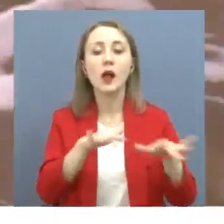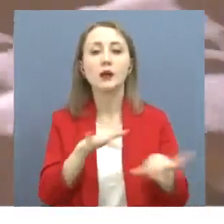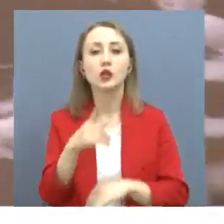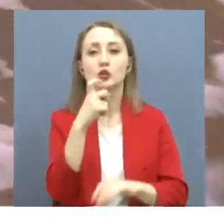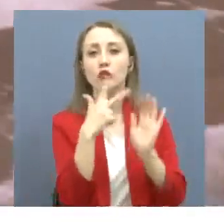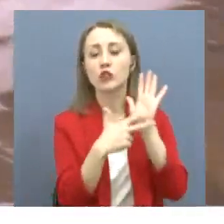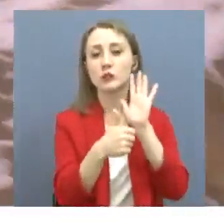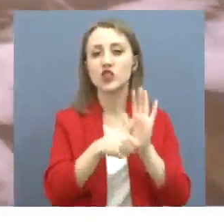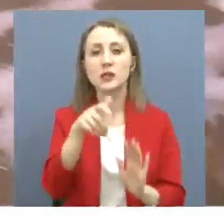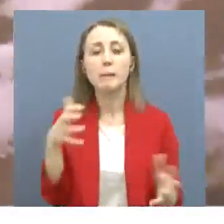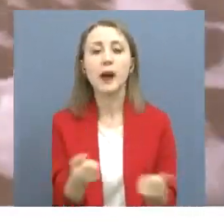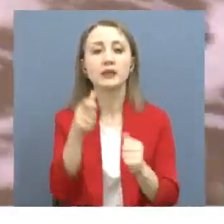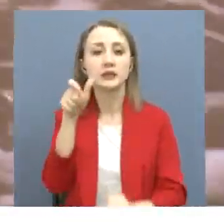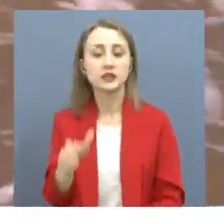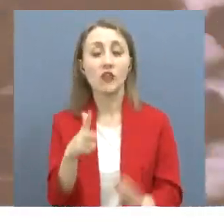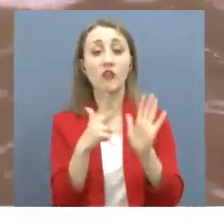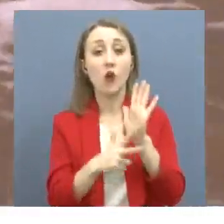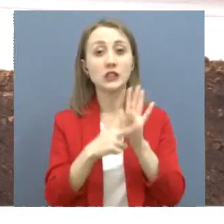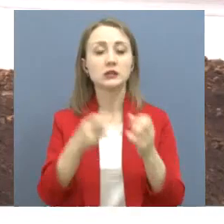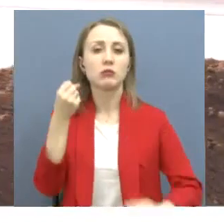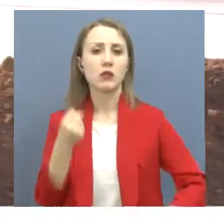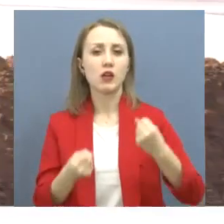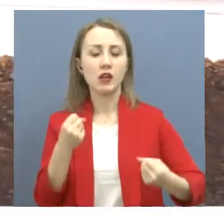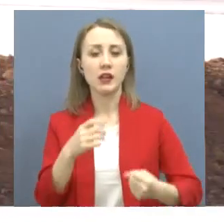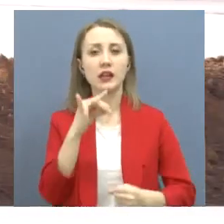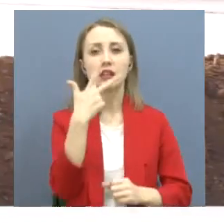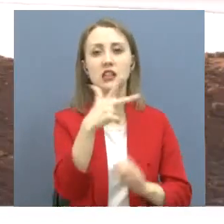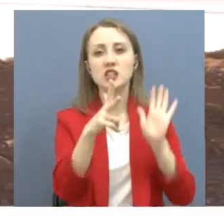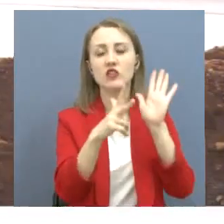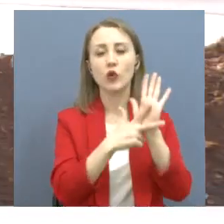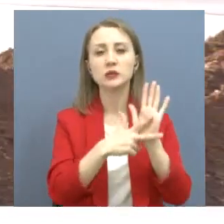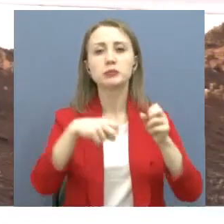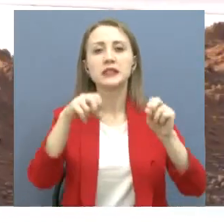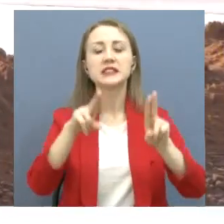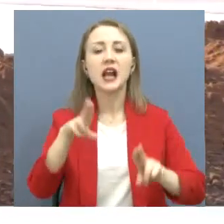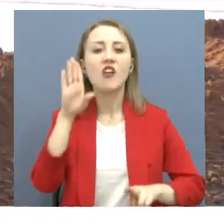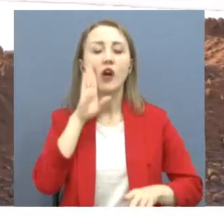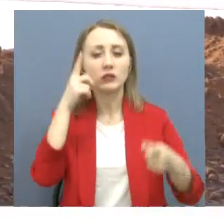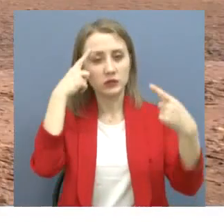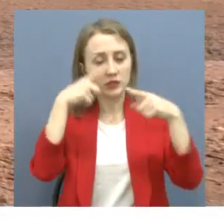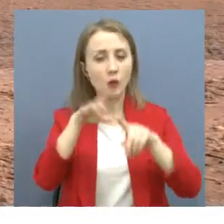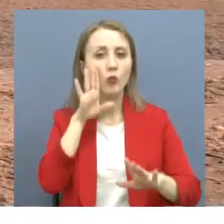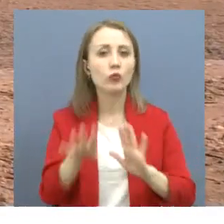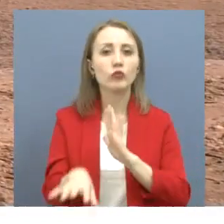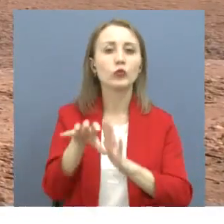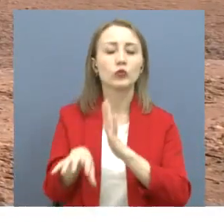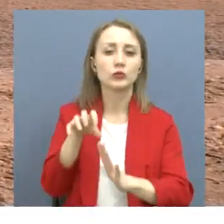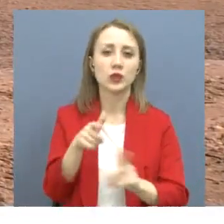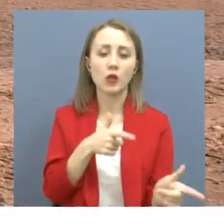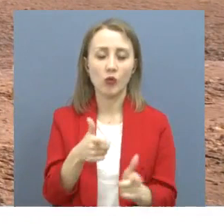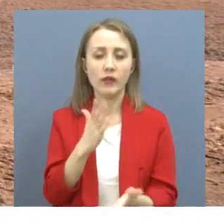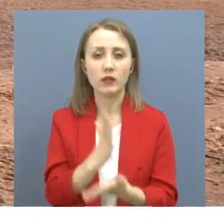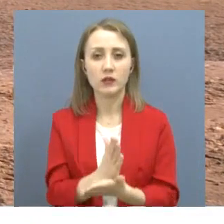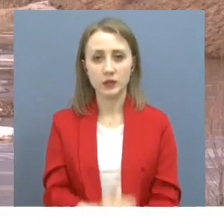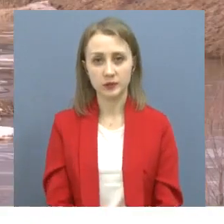186 спасателей, 80 единиц техники и 38 водооткачивающих устройств. Нурсултан Ибраев, Айгуль Юзекова, Данияр